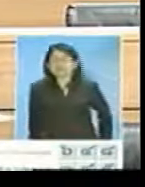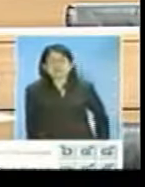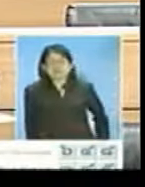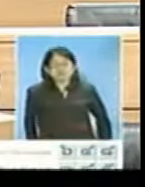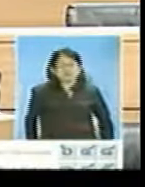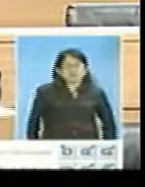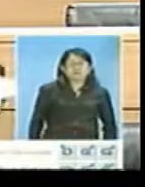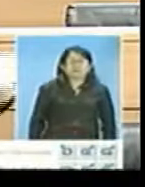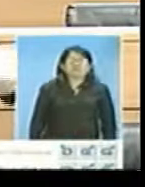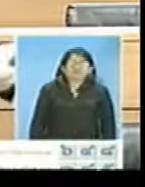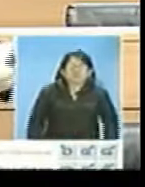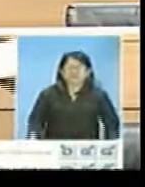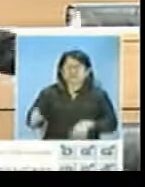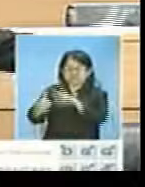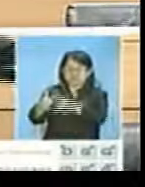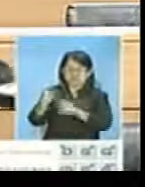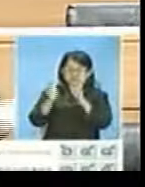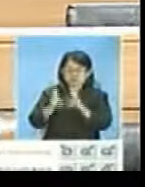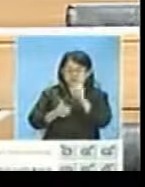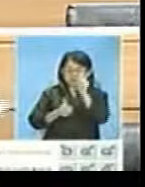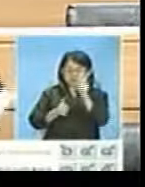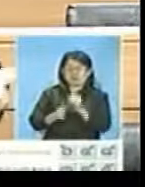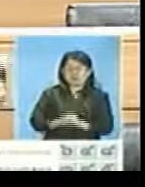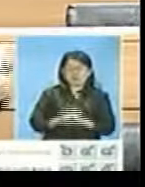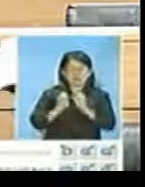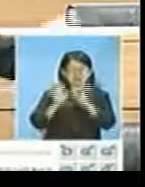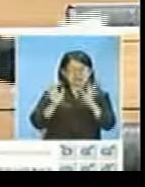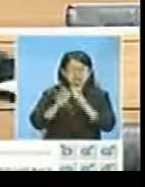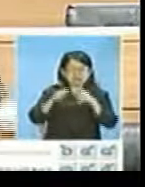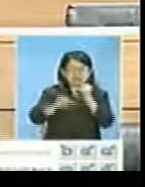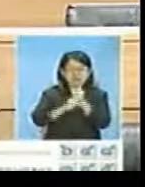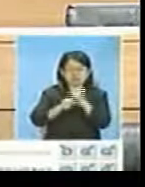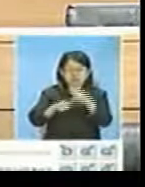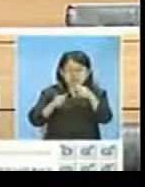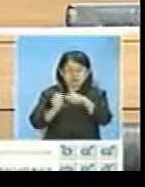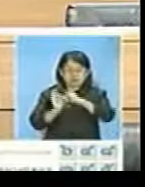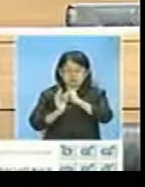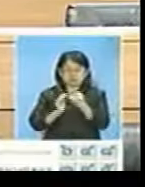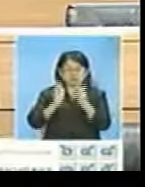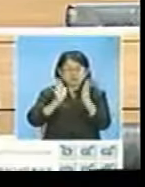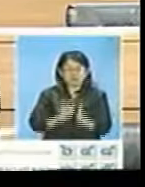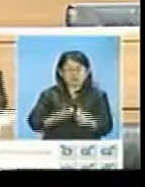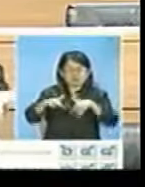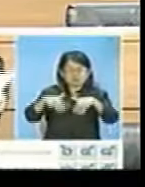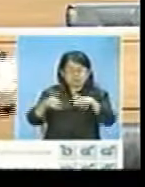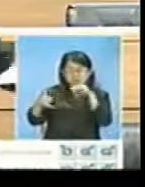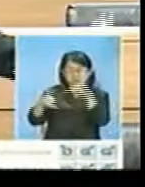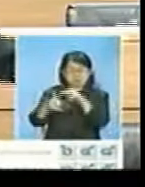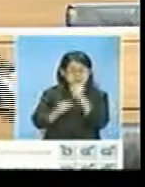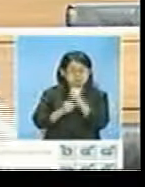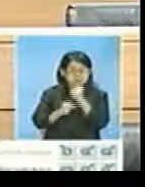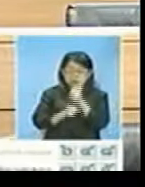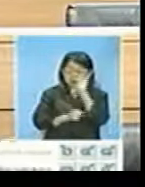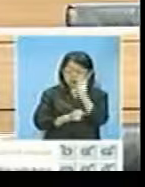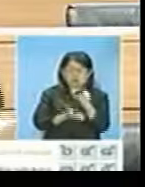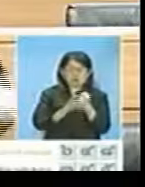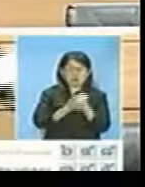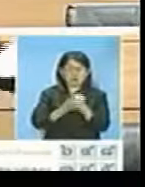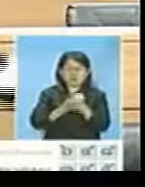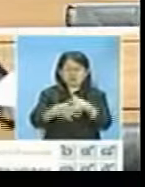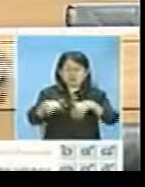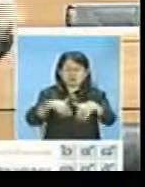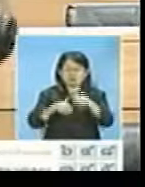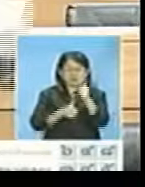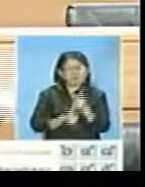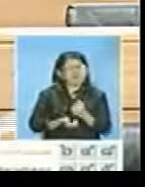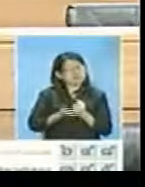ไม่รับเลือกตั้งเขาทำงานอยู่ในจังหวัดประชาชนเห็นมานี่เป็นข้าราชการที่รับใช้ประชาชนเป็นอย่างดีเพราะฉะนั้น